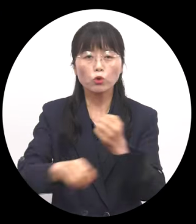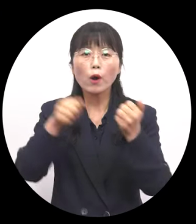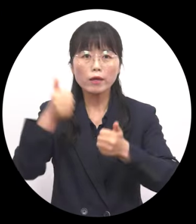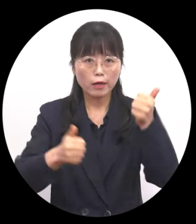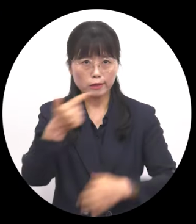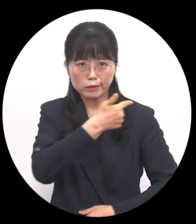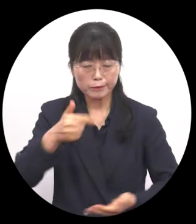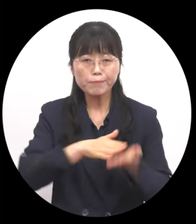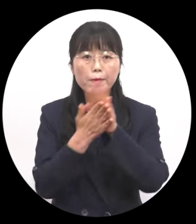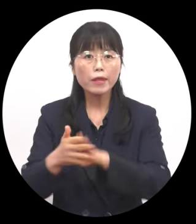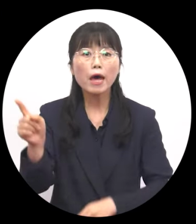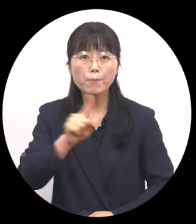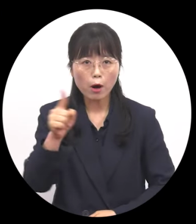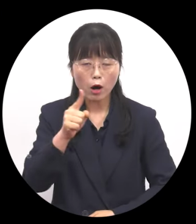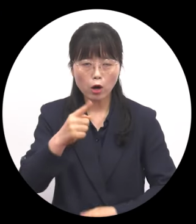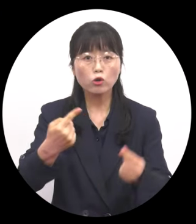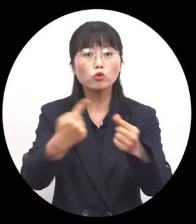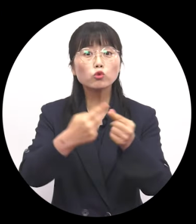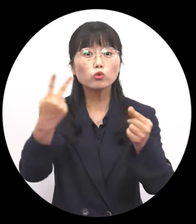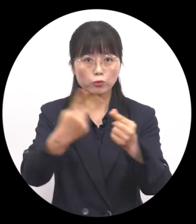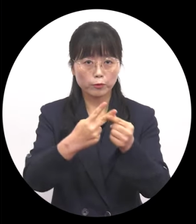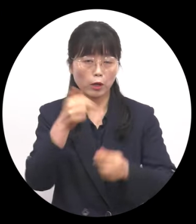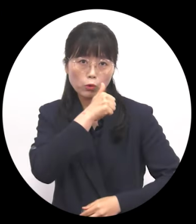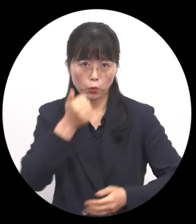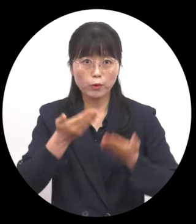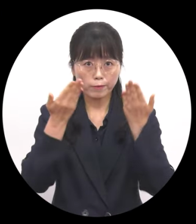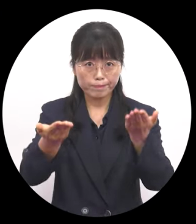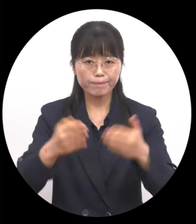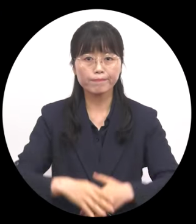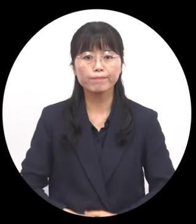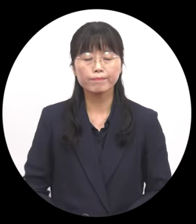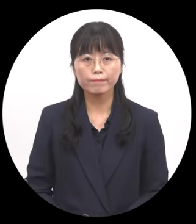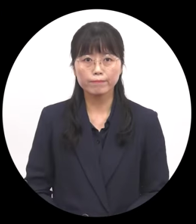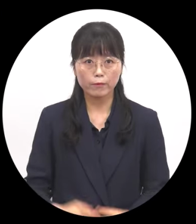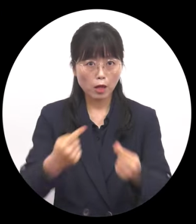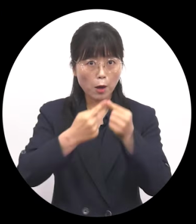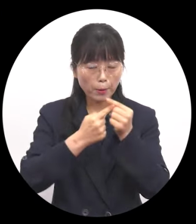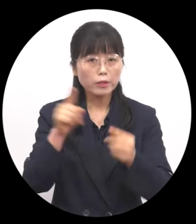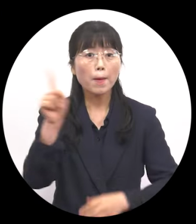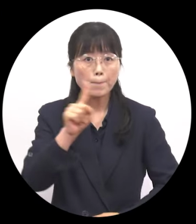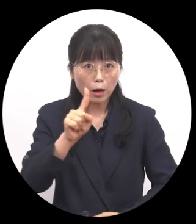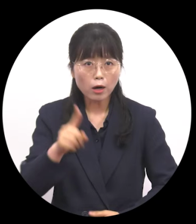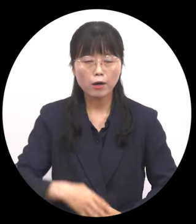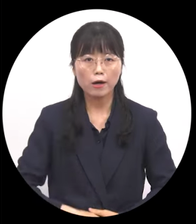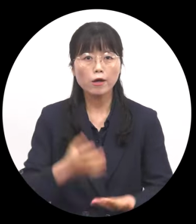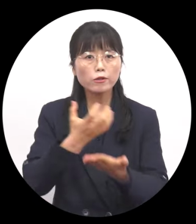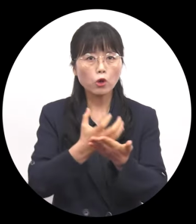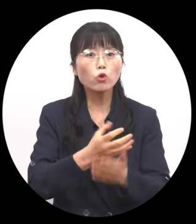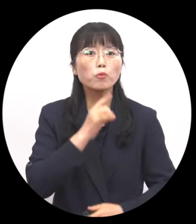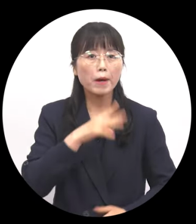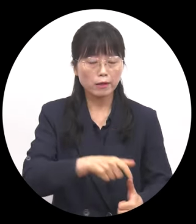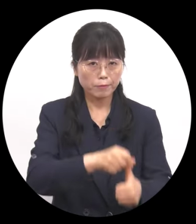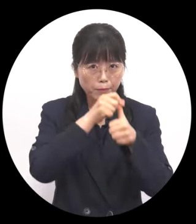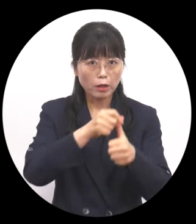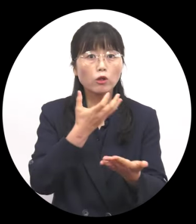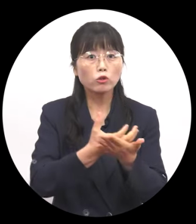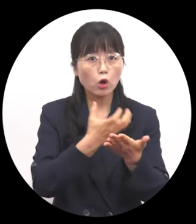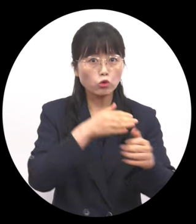종합전형의 큰 변화는 두 가지로 말씀드릴 수 있는데요. 첫 번째는 서류만으로